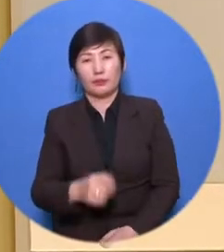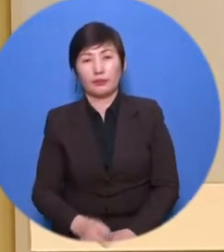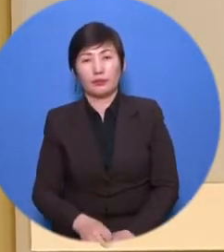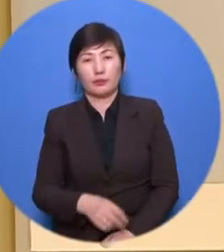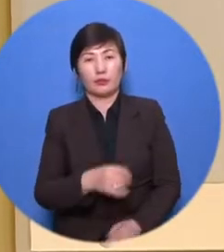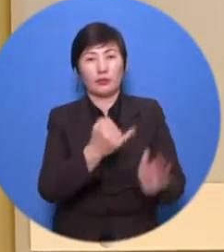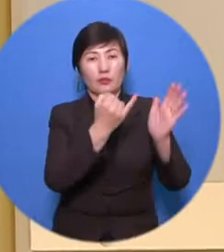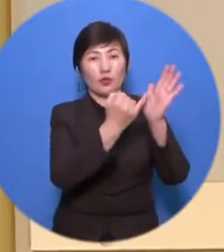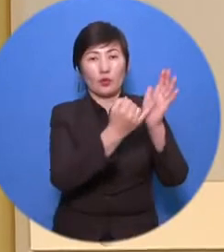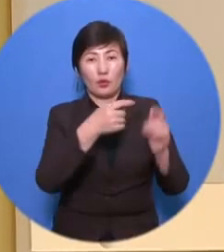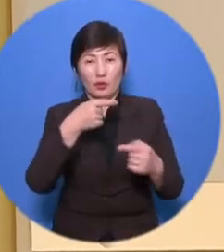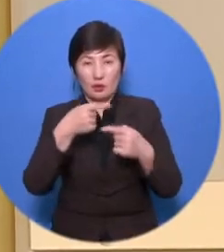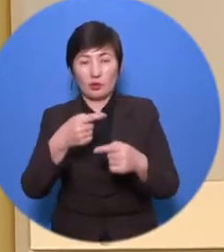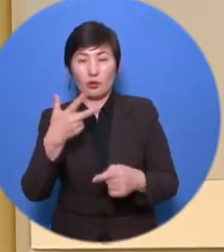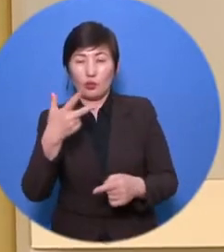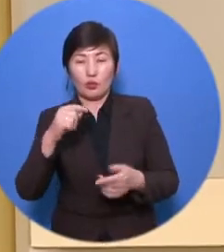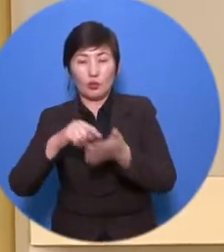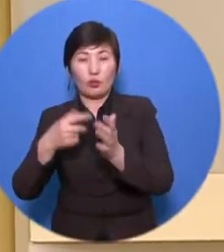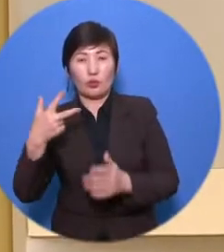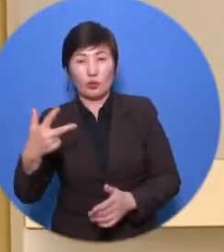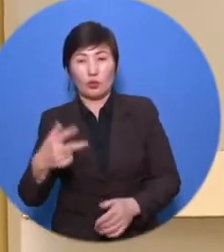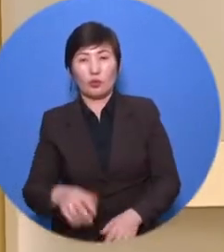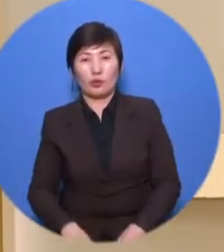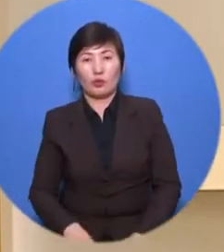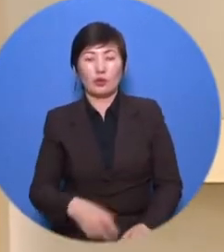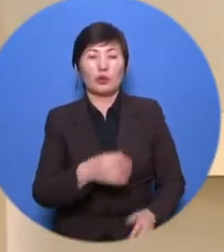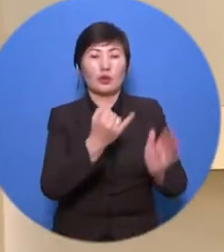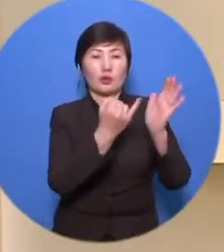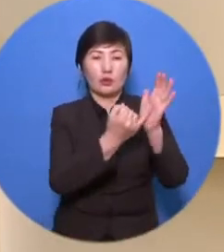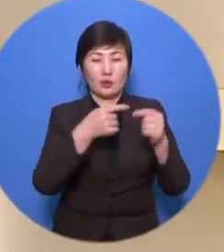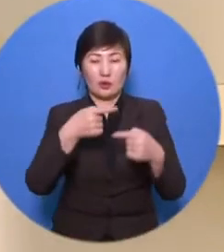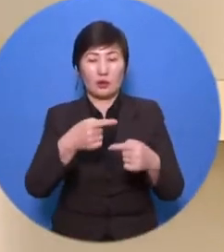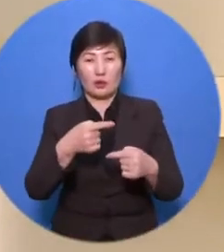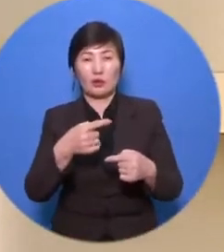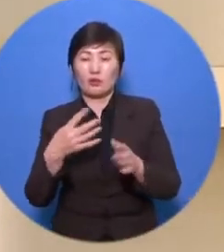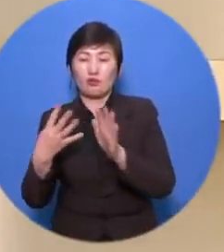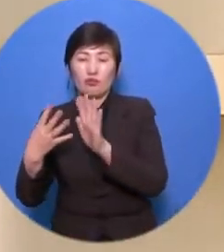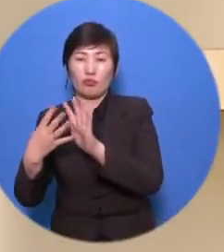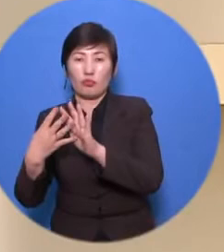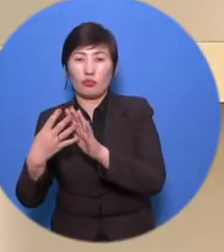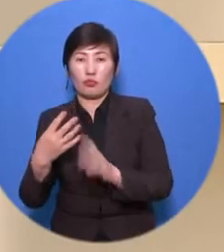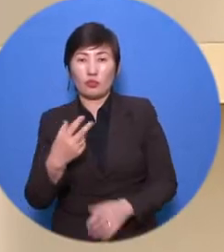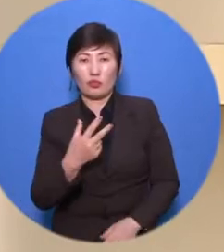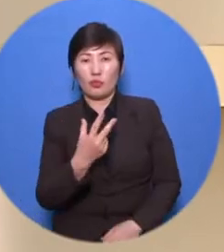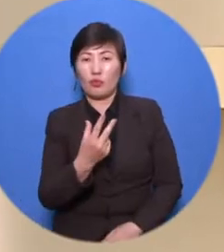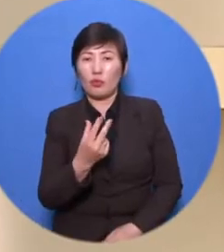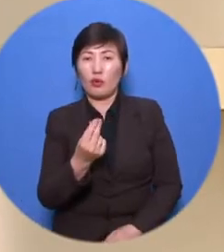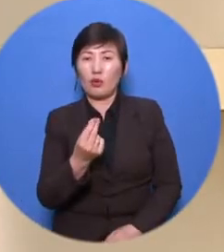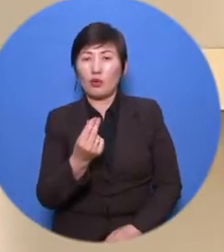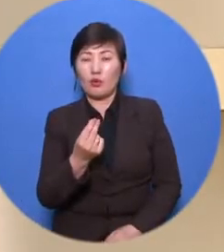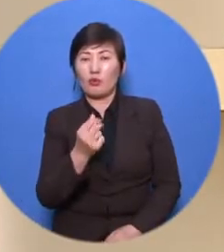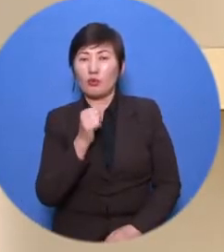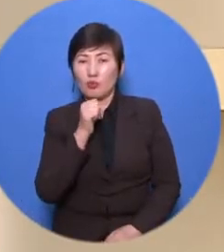тэнцүү 3-ыг үржидгэн 3. За энэ маань 6 тэнцүү 3-ыг 3-аар өчгөр 9 тэнцүү болох учраас 6 9